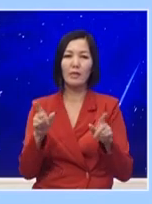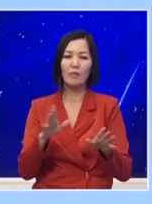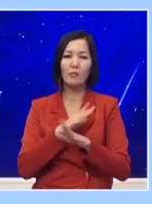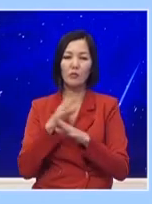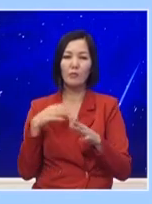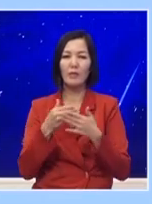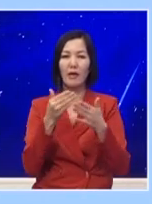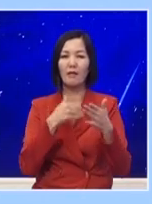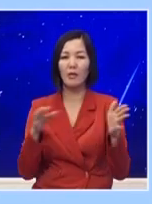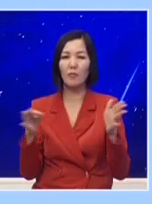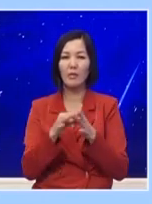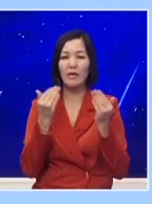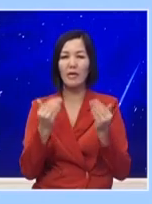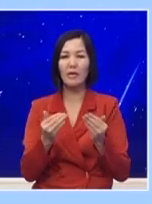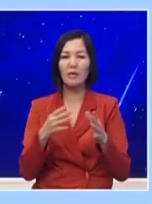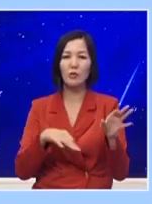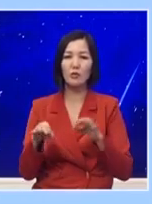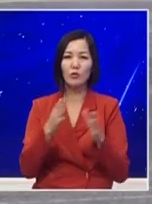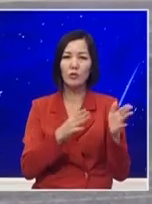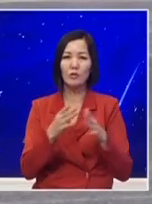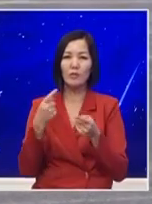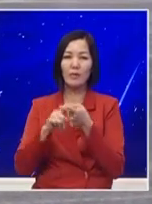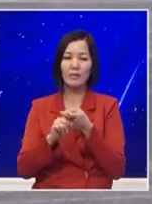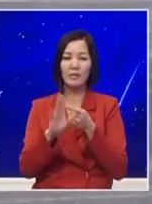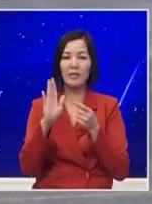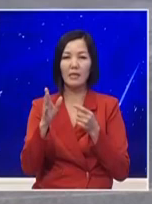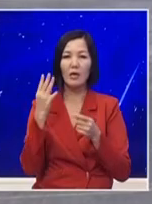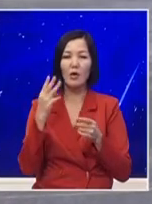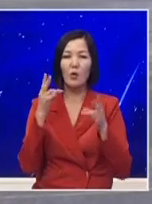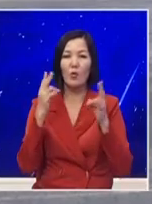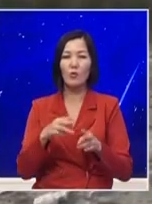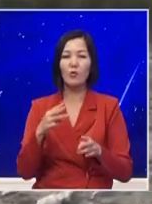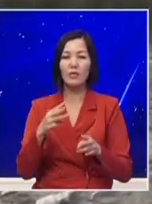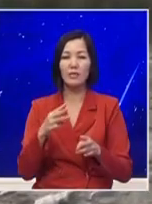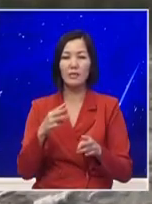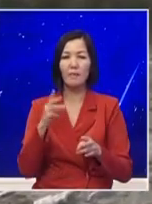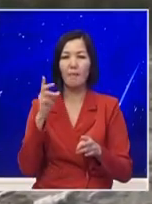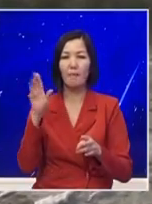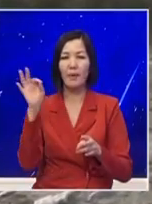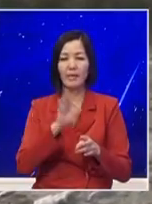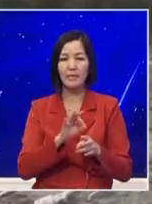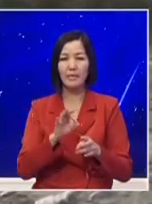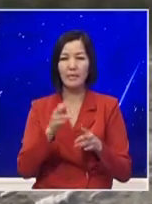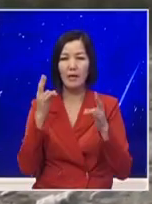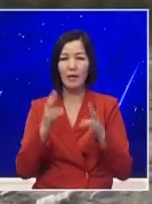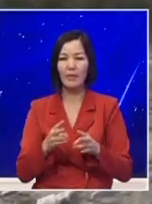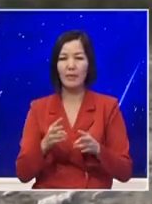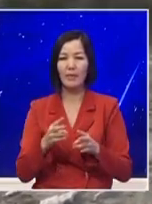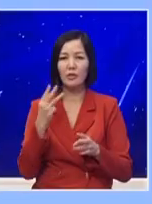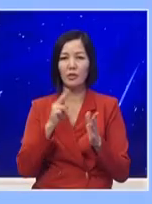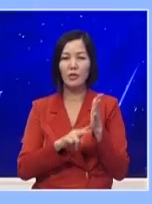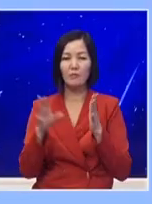алдын алу мақсатында енді аталмыш жүйе іске қосылмақ. Апаттың 30% адами факторлардан болса, 70% жолдардың